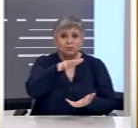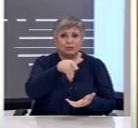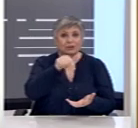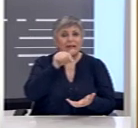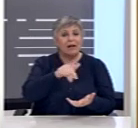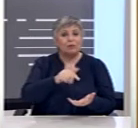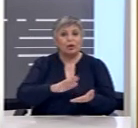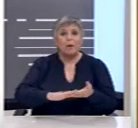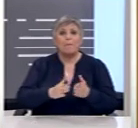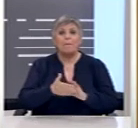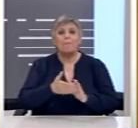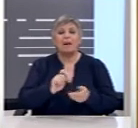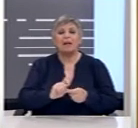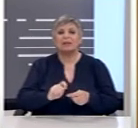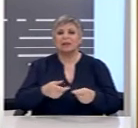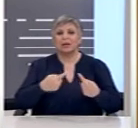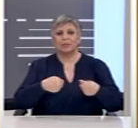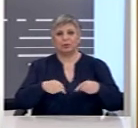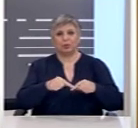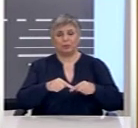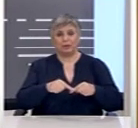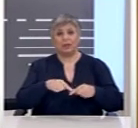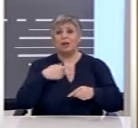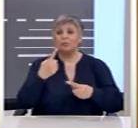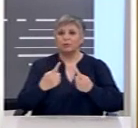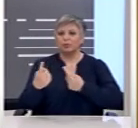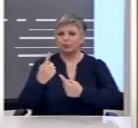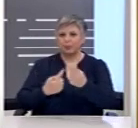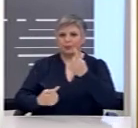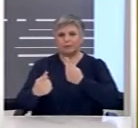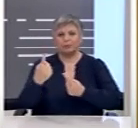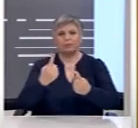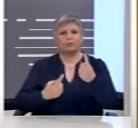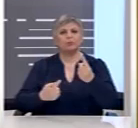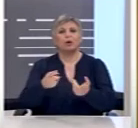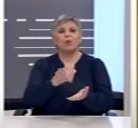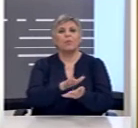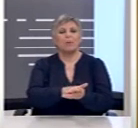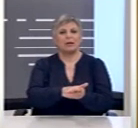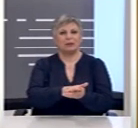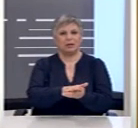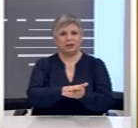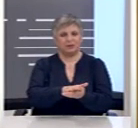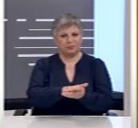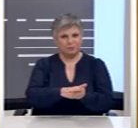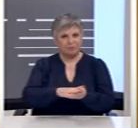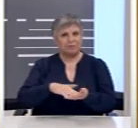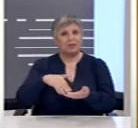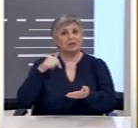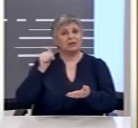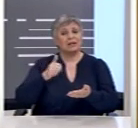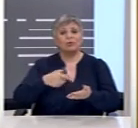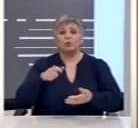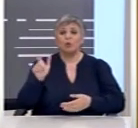τα πρακτικά της Επιτροπής με τις καταθέσεις όλων των πρωταγωνιστών της τραγωδίας του 1974. Στις καταθέσεις γίνεται αναφορά στην κατάθεση του